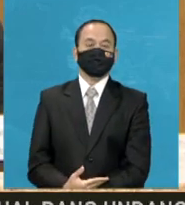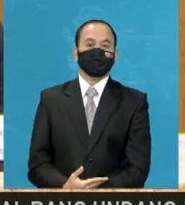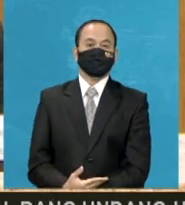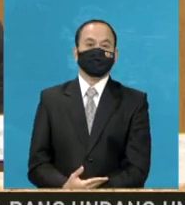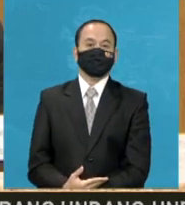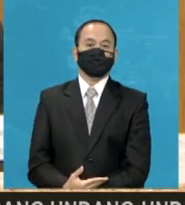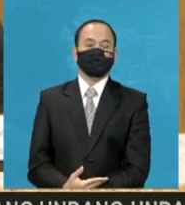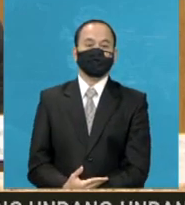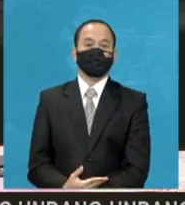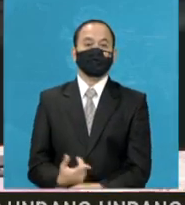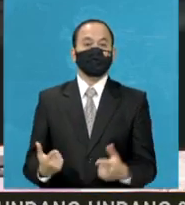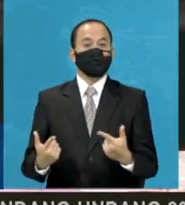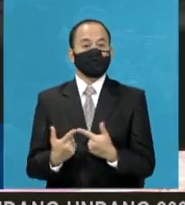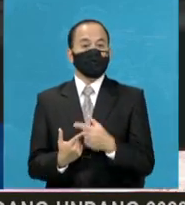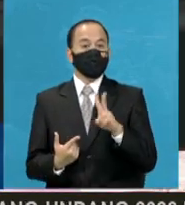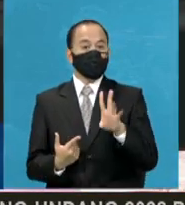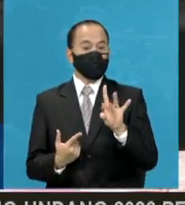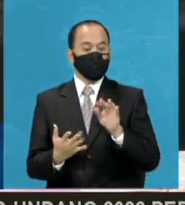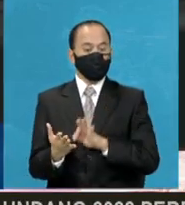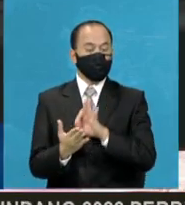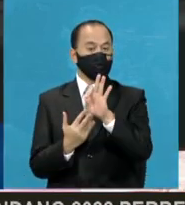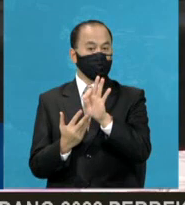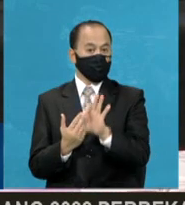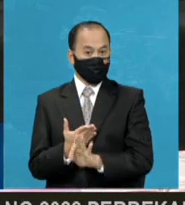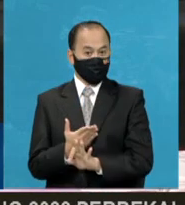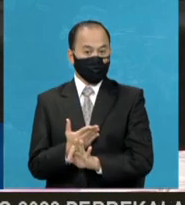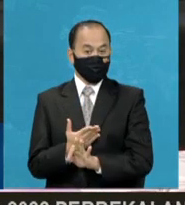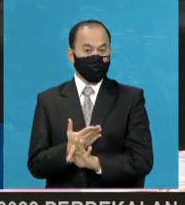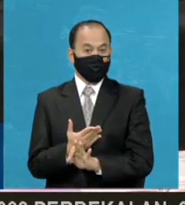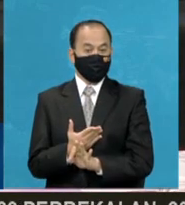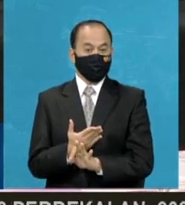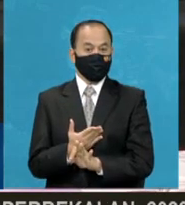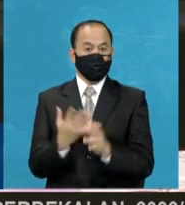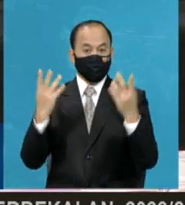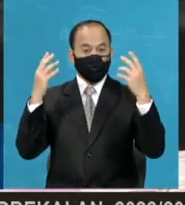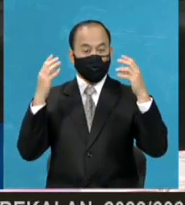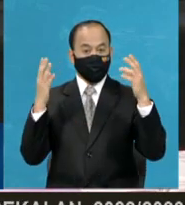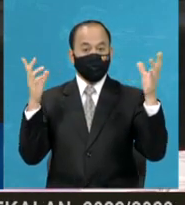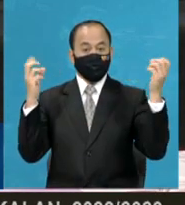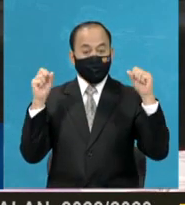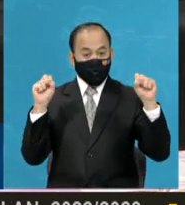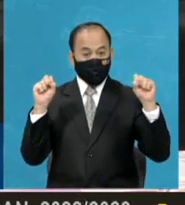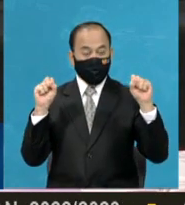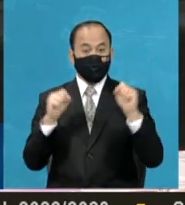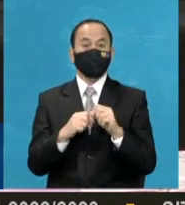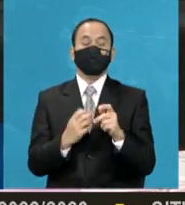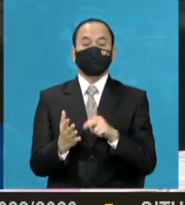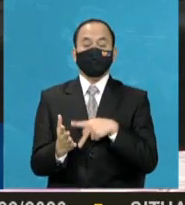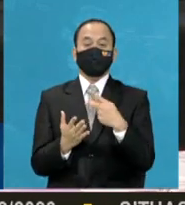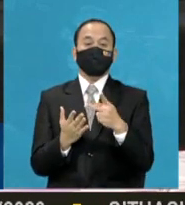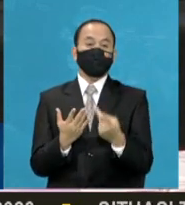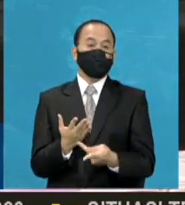Hai sehingga 28 hari bulan Februari 2022 pencapaian program vaksinasi kebangsaan